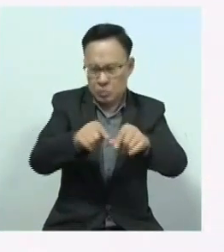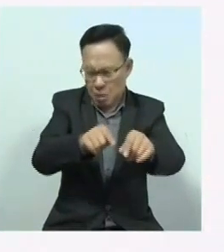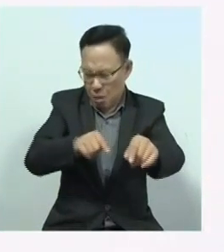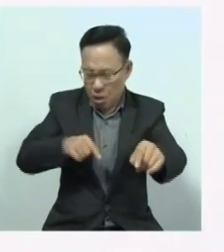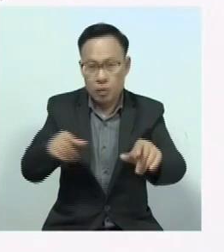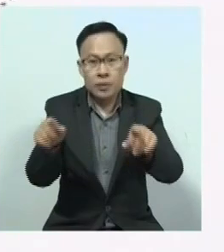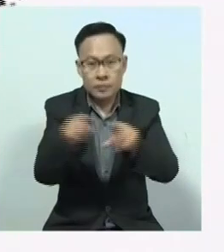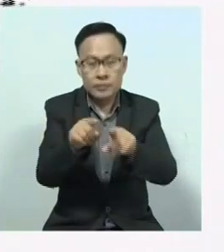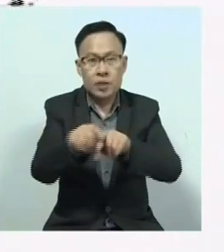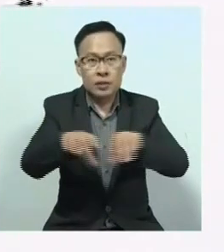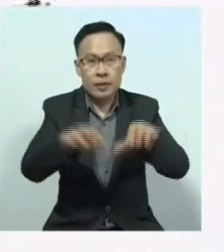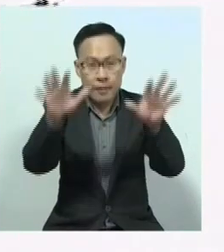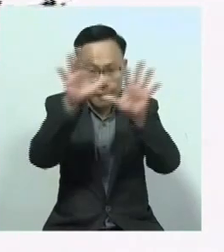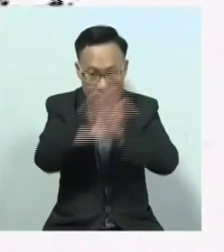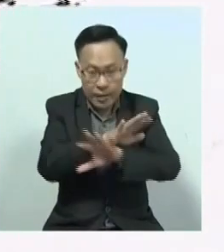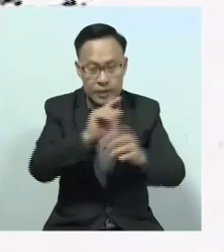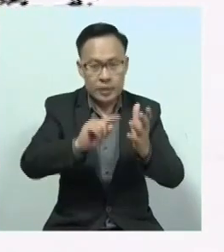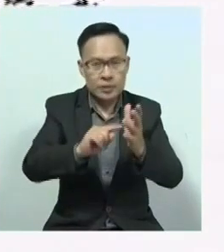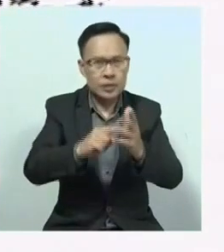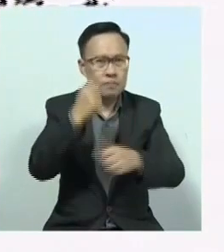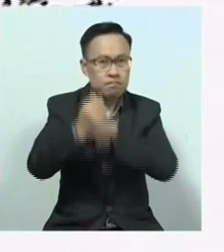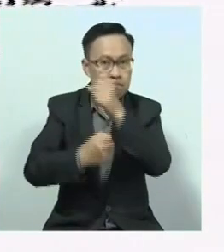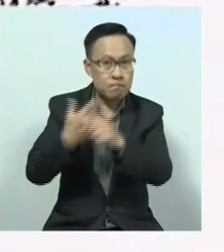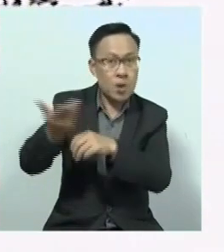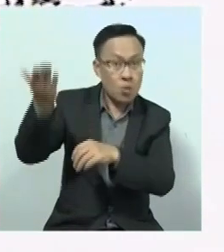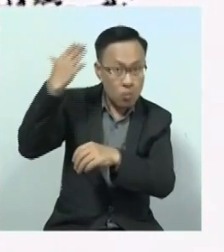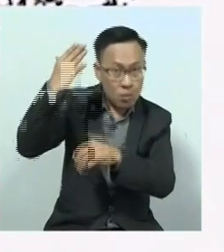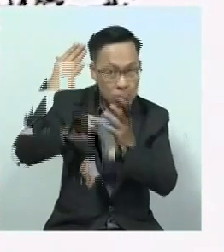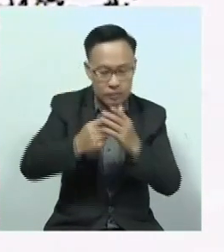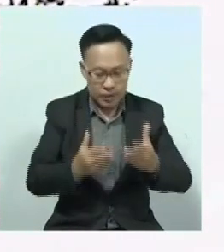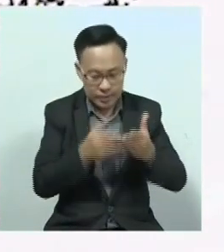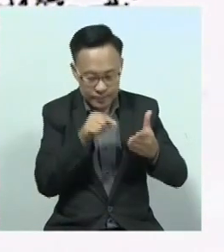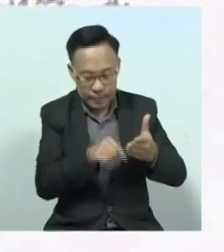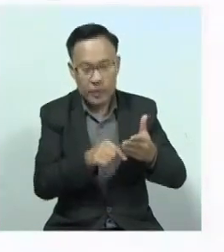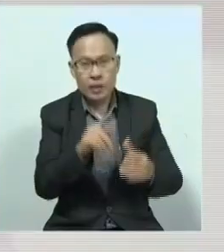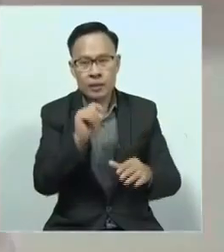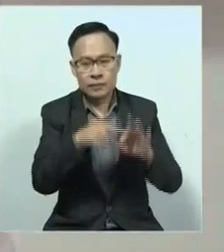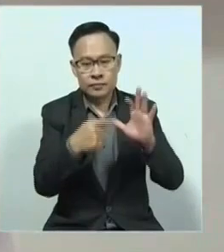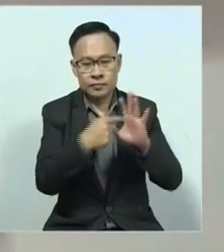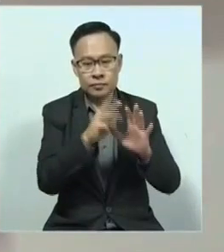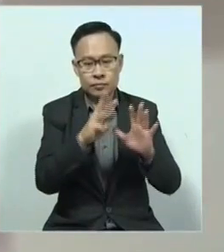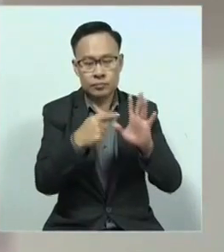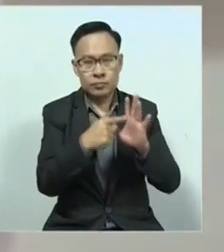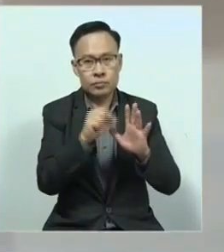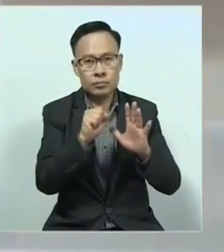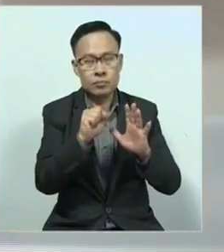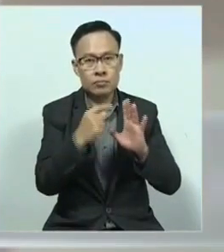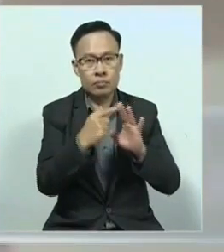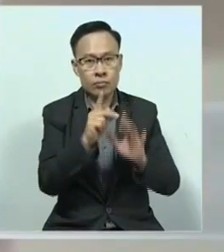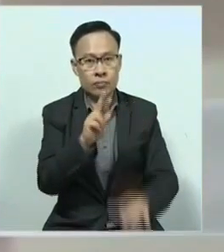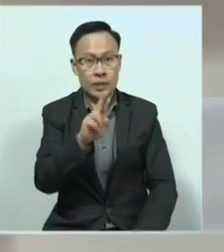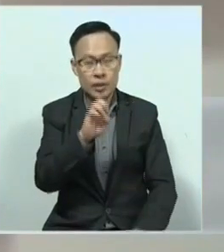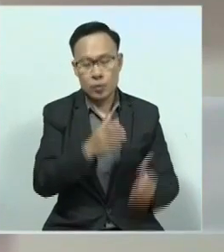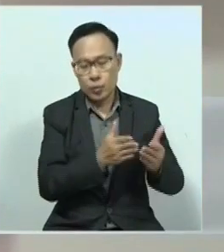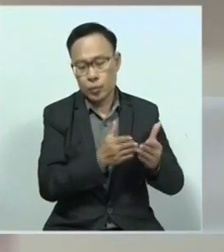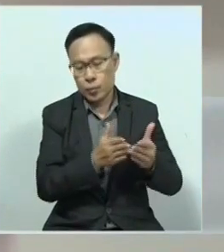มัยเราเคยทำมาก็คือตั้งแต่ท่าวาสุกรีถึงวัดอรุณราชวราราม ค่ะ แล้วความยิ่งใหญ่แค่ไหนและ